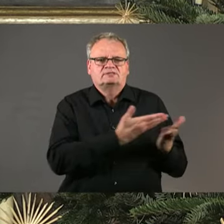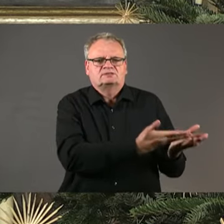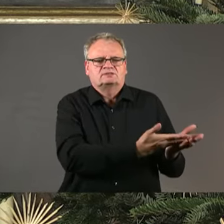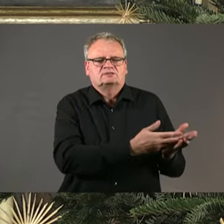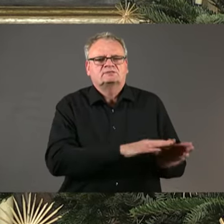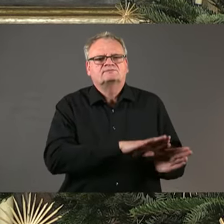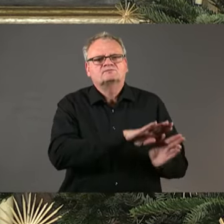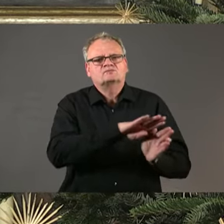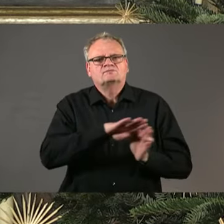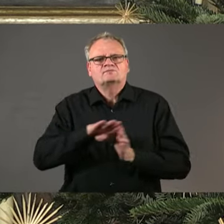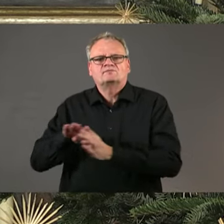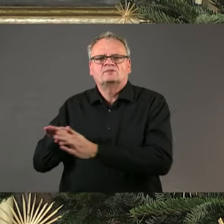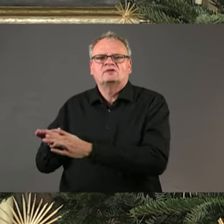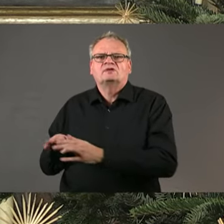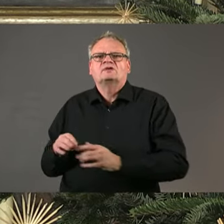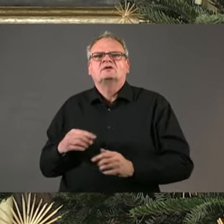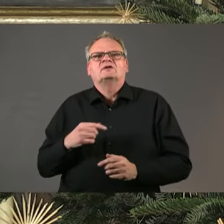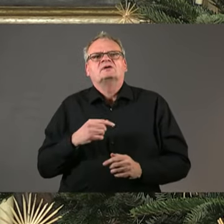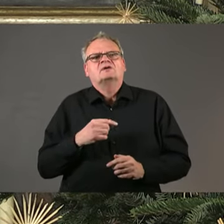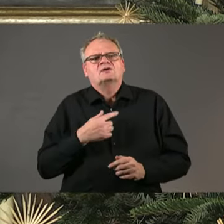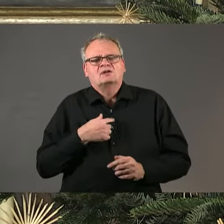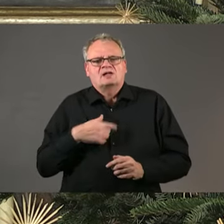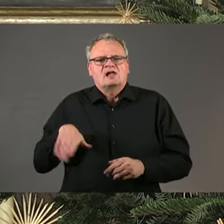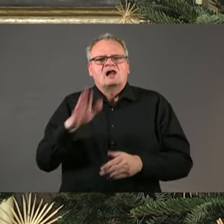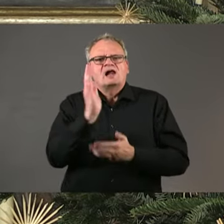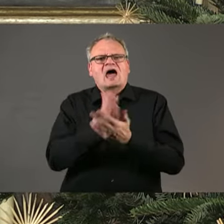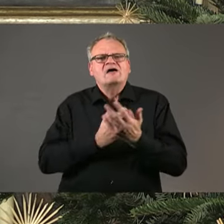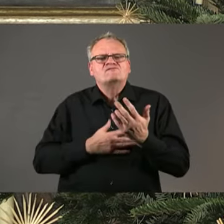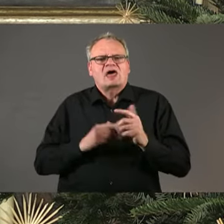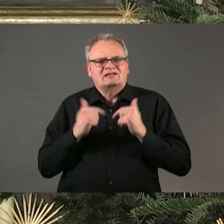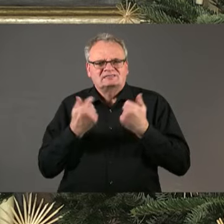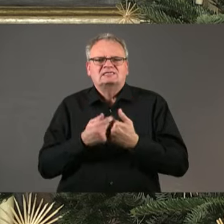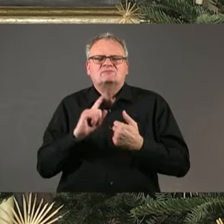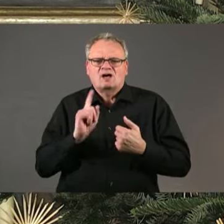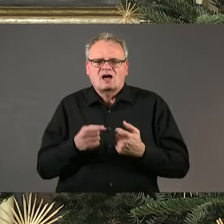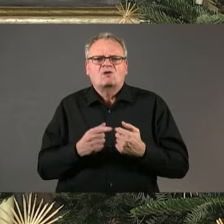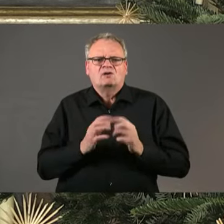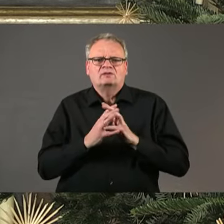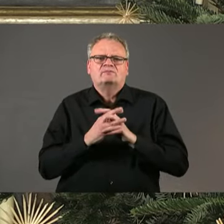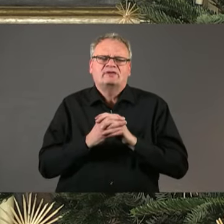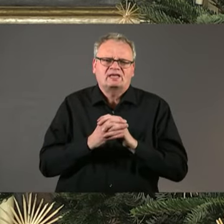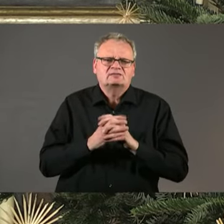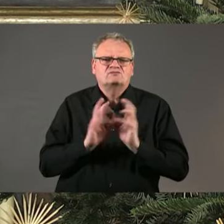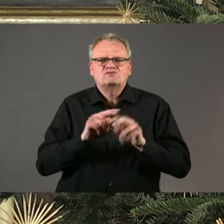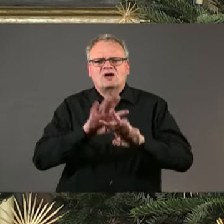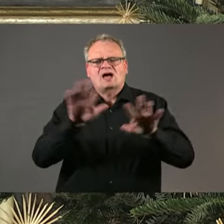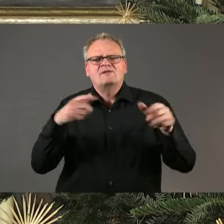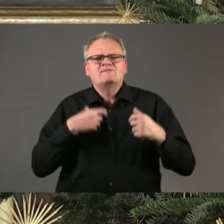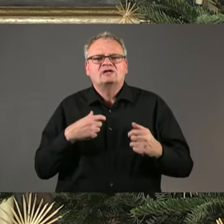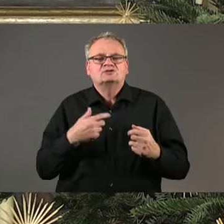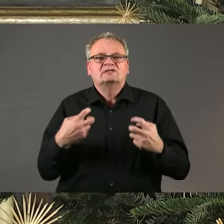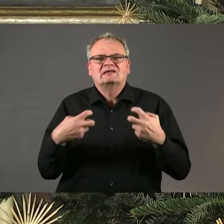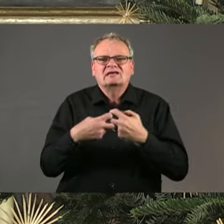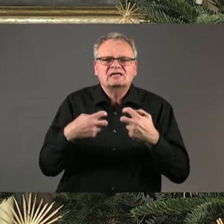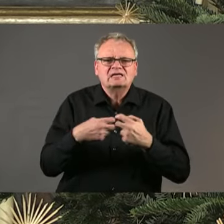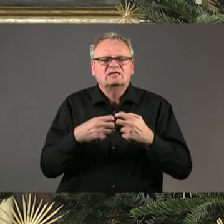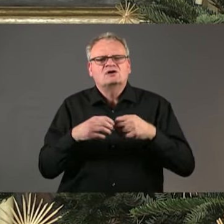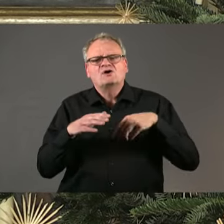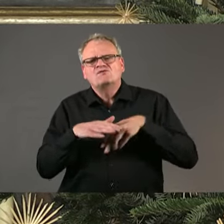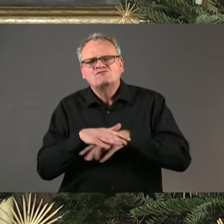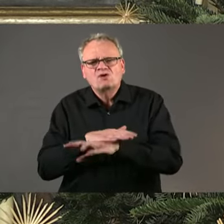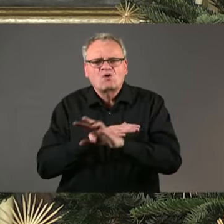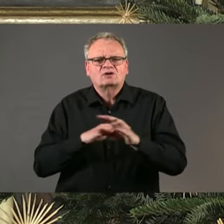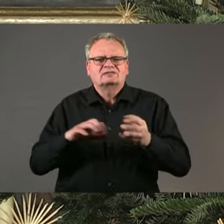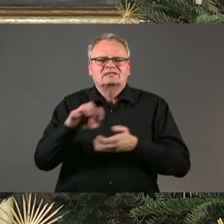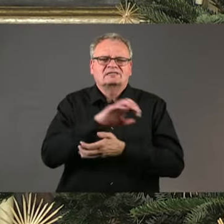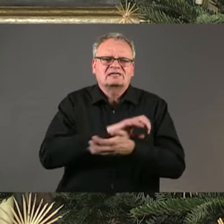Und wir vom Lifeline-Team beten für alle Menschen, die heute verzweifelt sind, ob in Krisengebieten oder auf der Flucht. Und wir beten